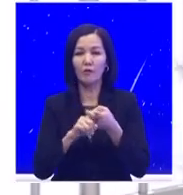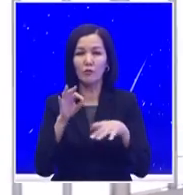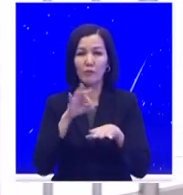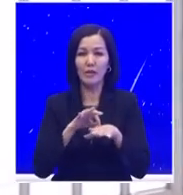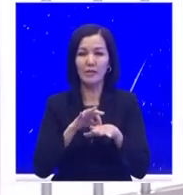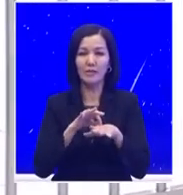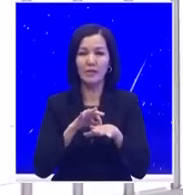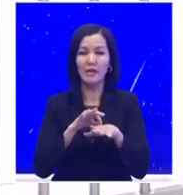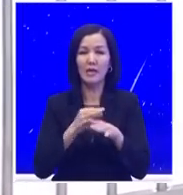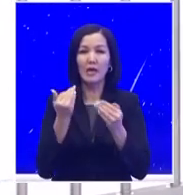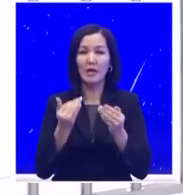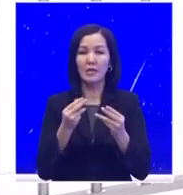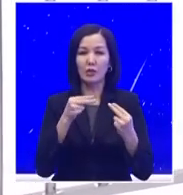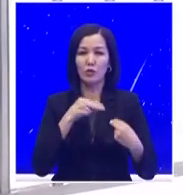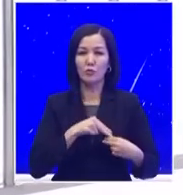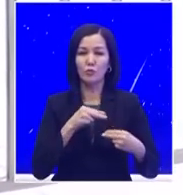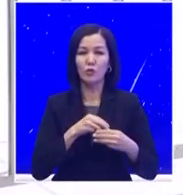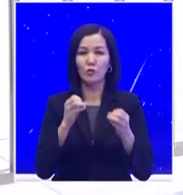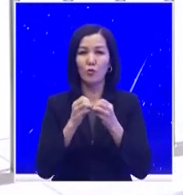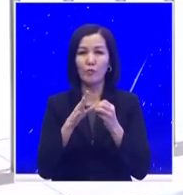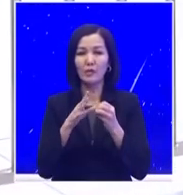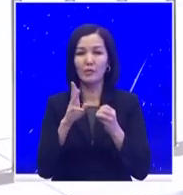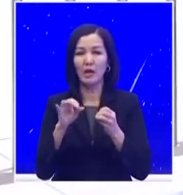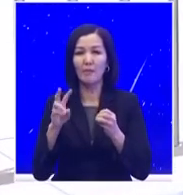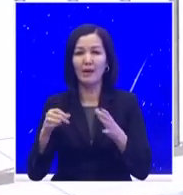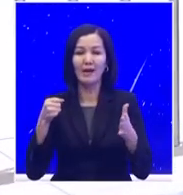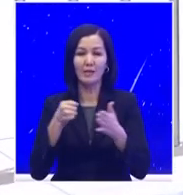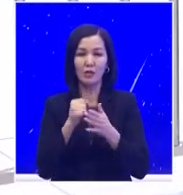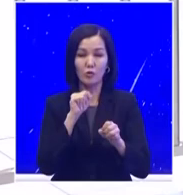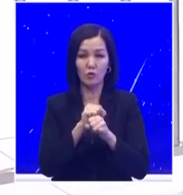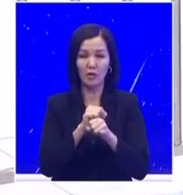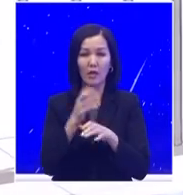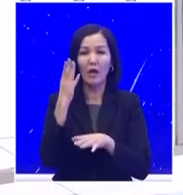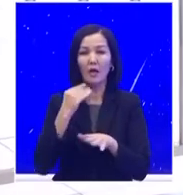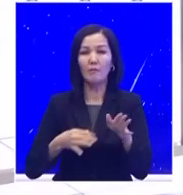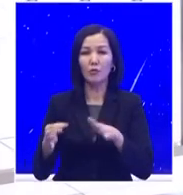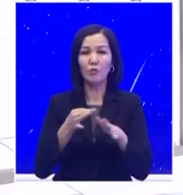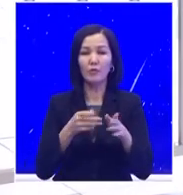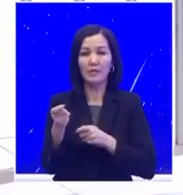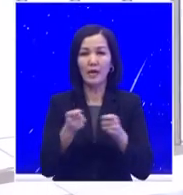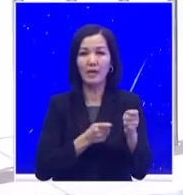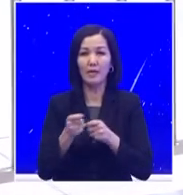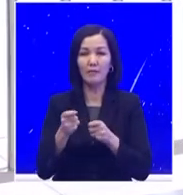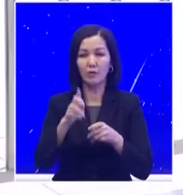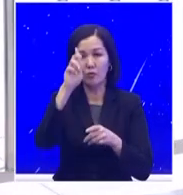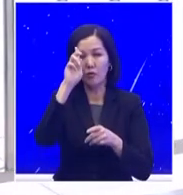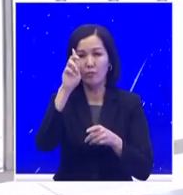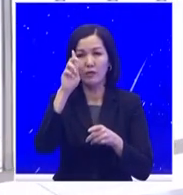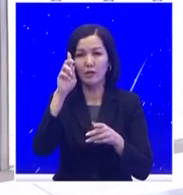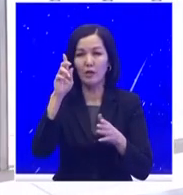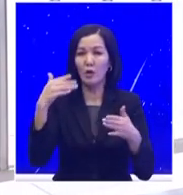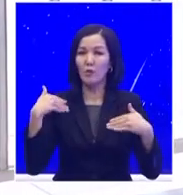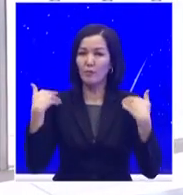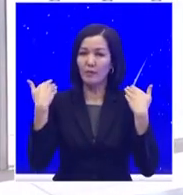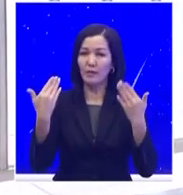қазір жұмысын 15 ақпанға дейін тоқтатпақ. Бұл Алматы облысының әкімдігі үкіметке білдірген